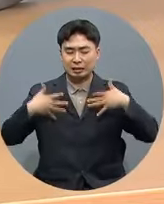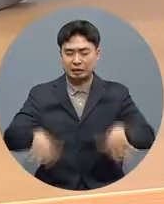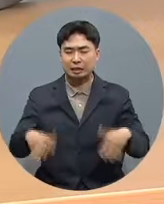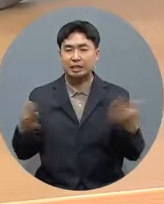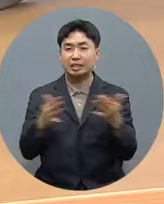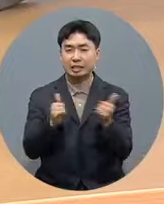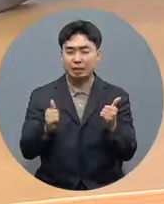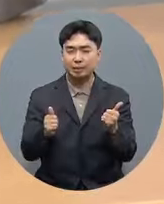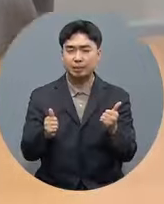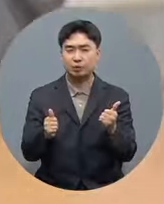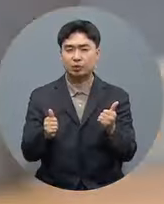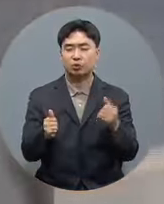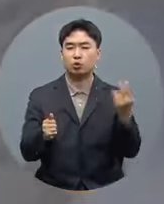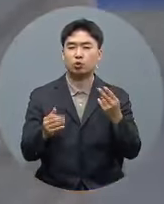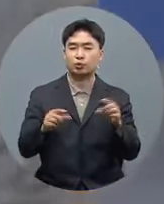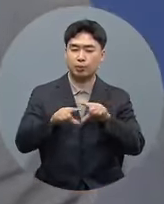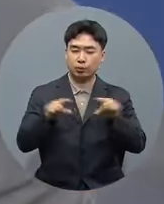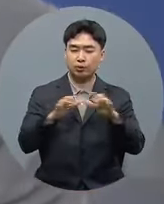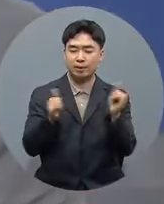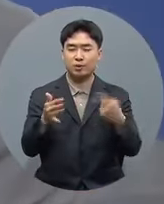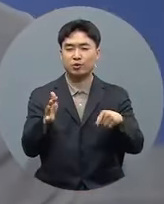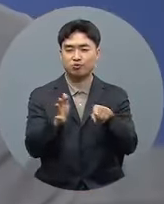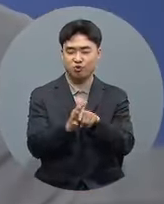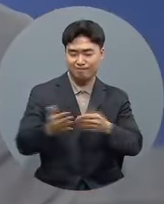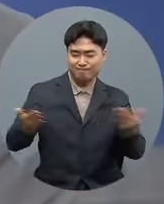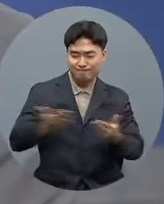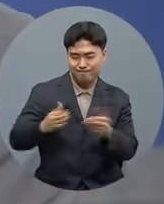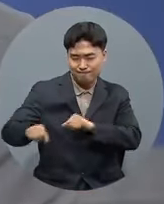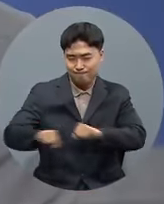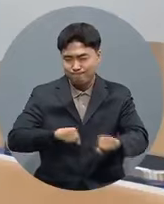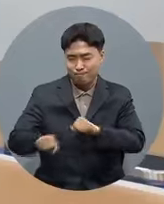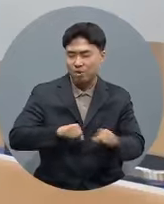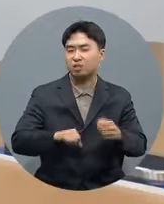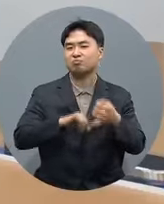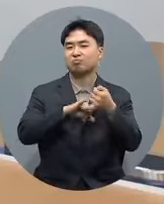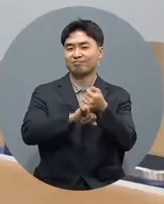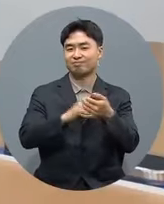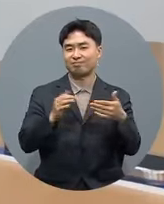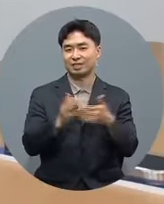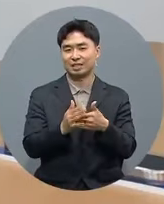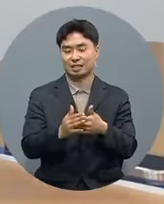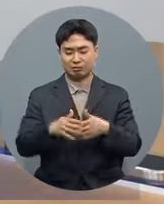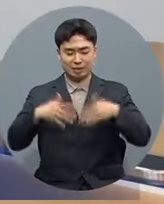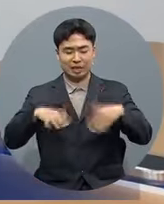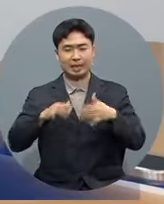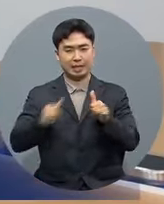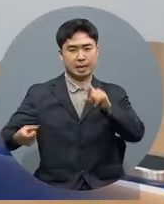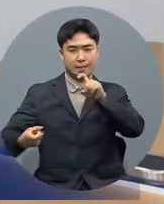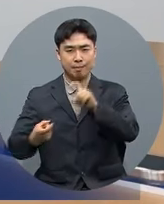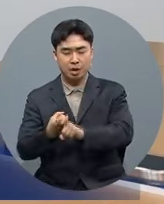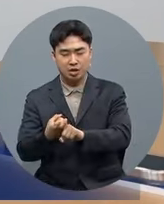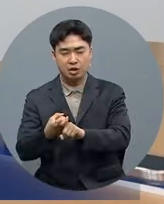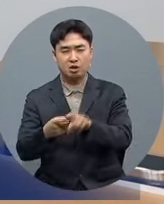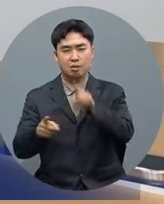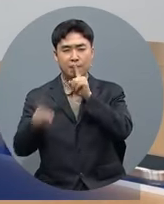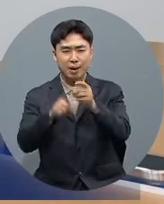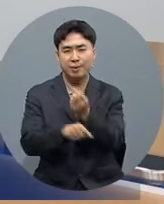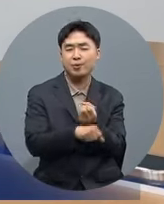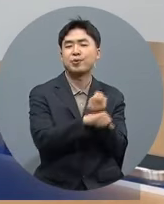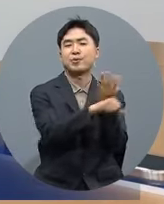노동자와 서민을 위해 일하는 국회의원이 되겠다고 약속했습니다. 약자의 편에서 그들의 목소리를